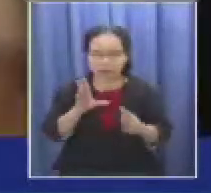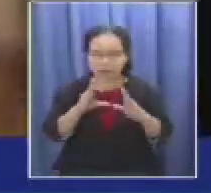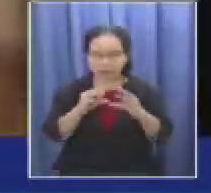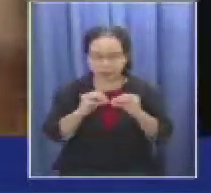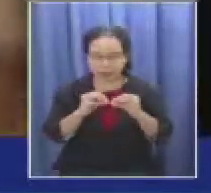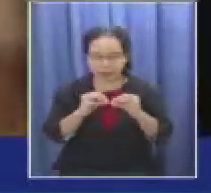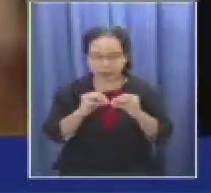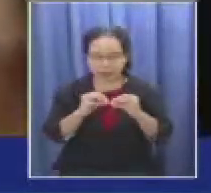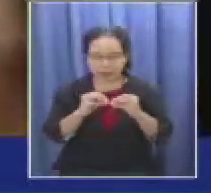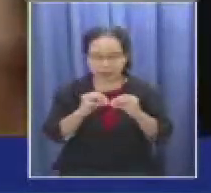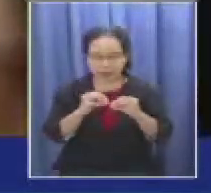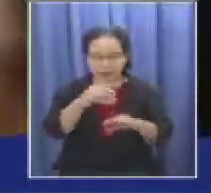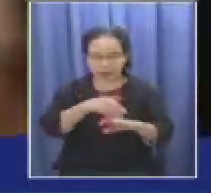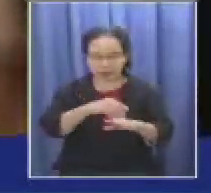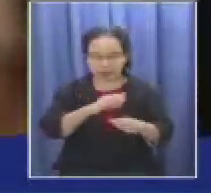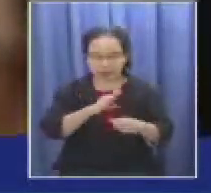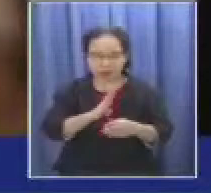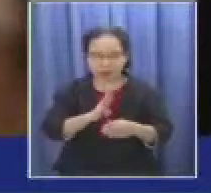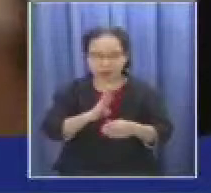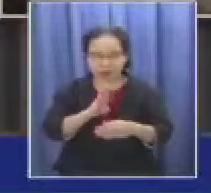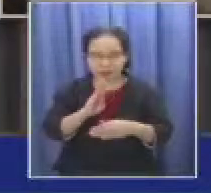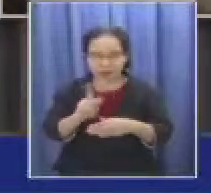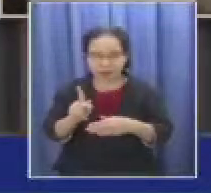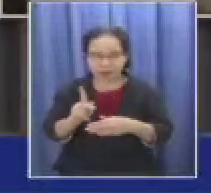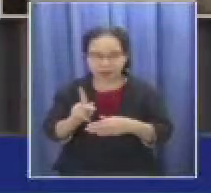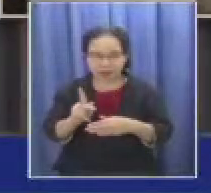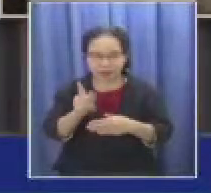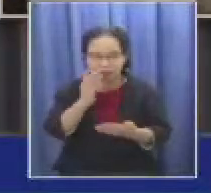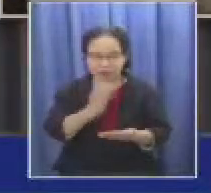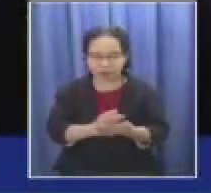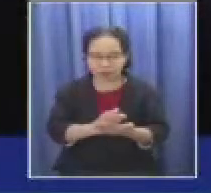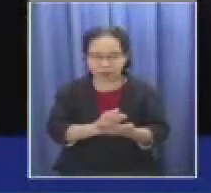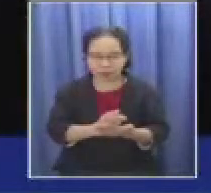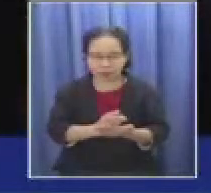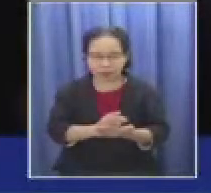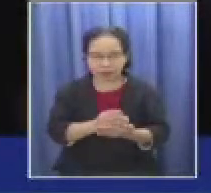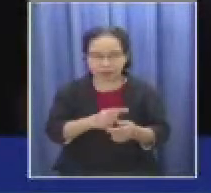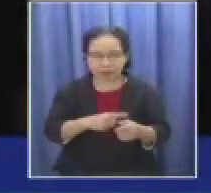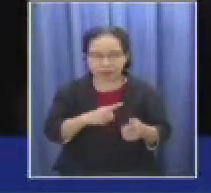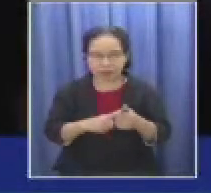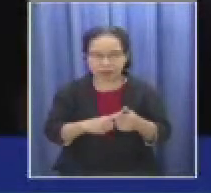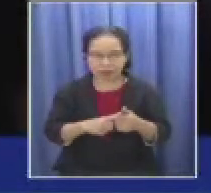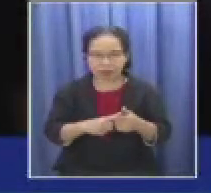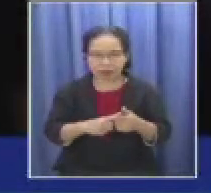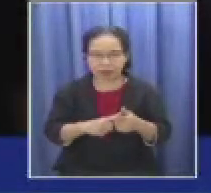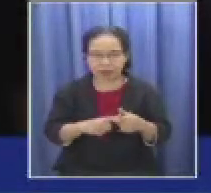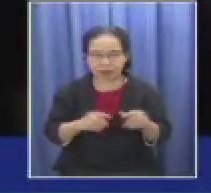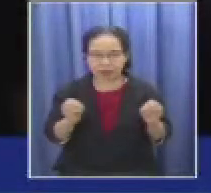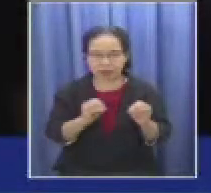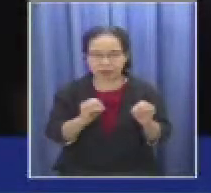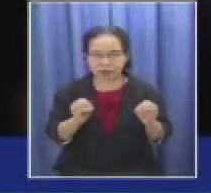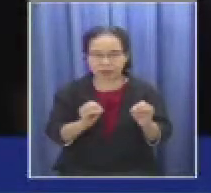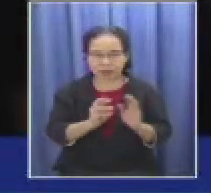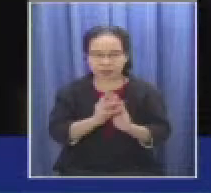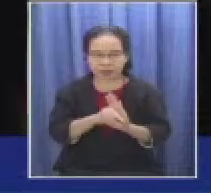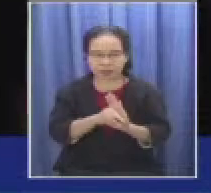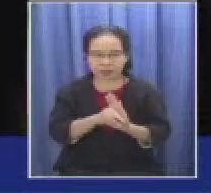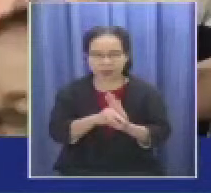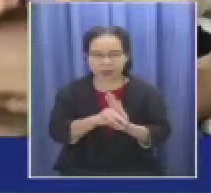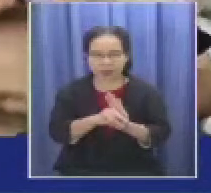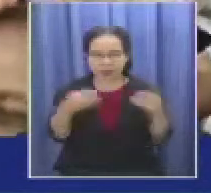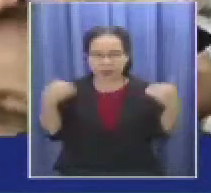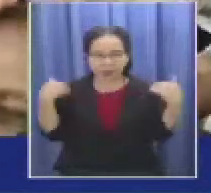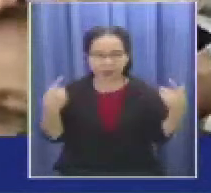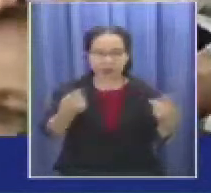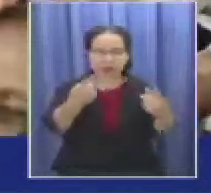te kai mu na mpofiri mu no ka bi gina wo Atempɔn kase ne so after ne ka tai papa ye